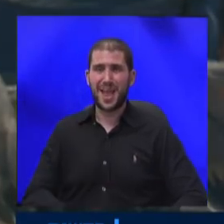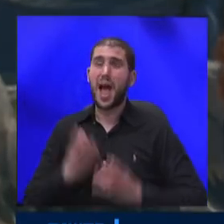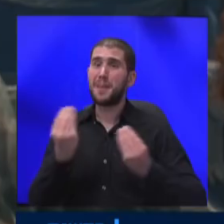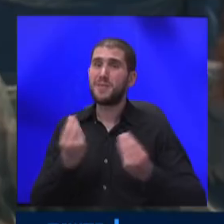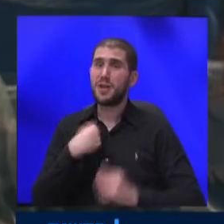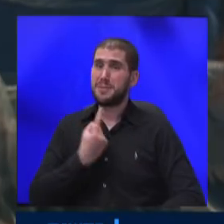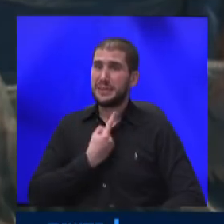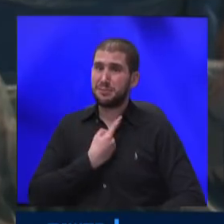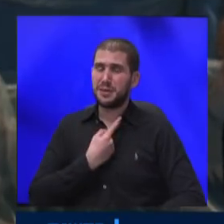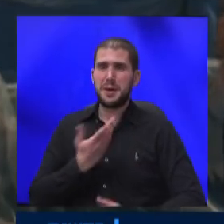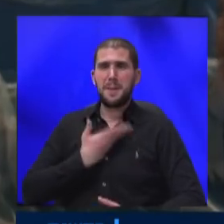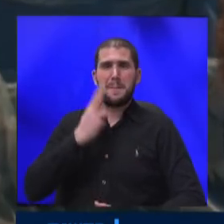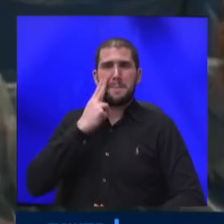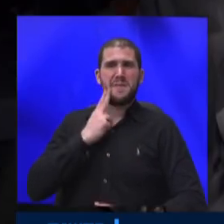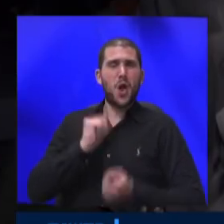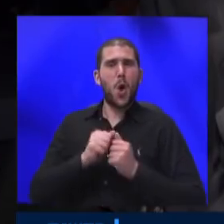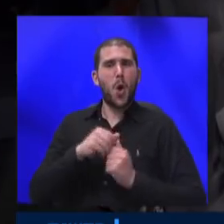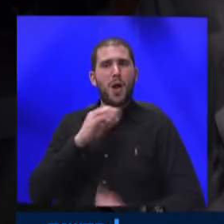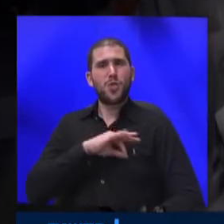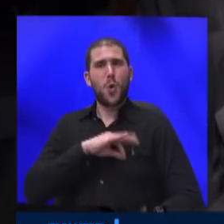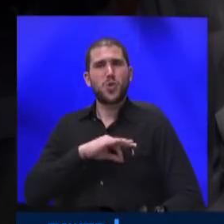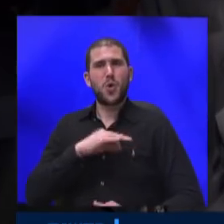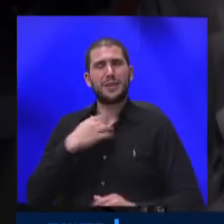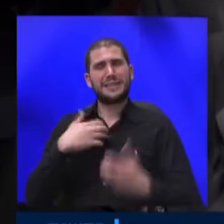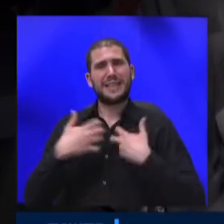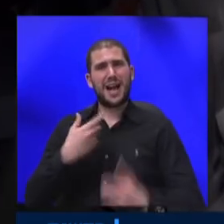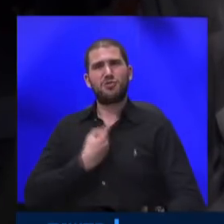כאילו שמביך אותי, או התכונות השחקניות שלי,